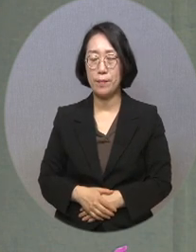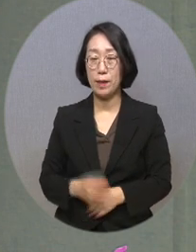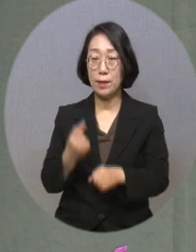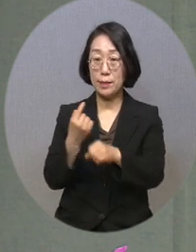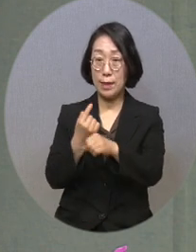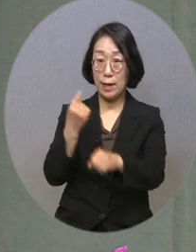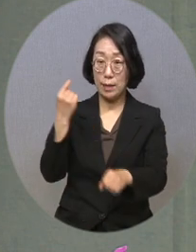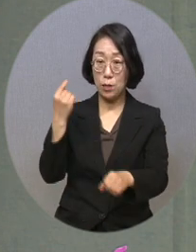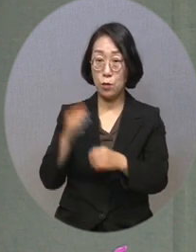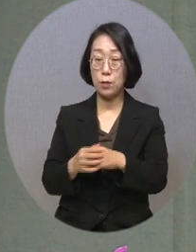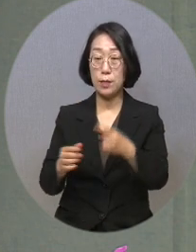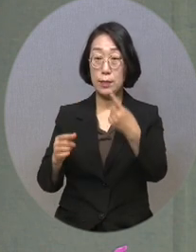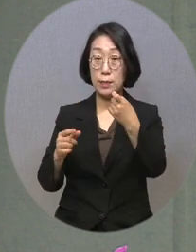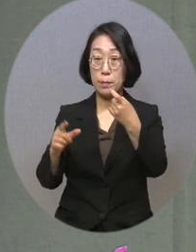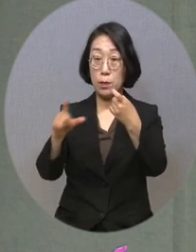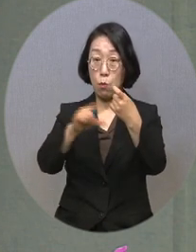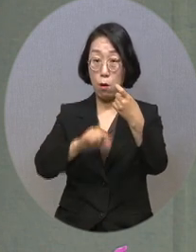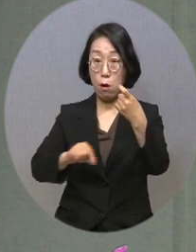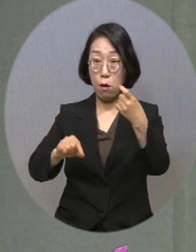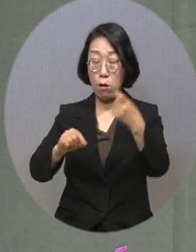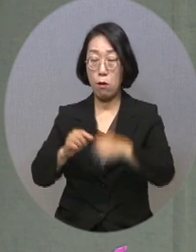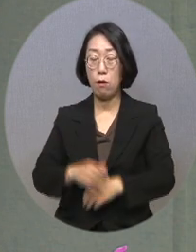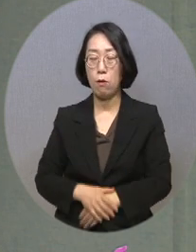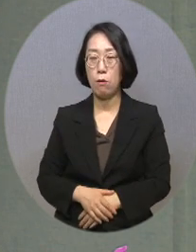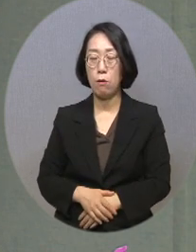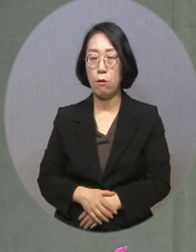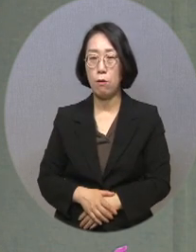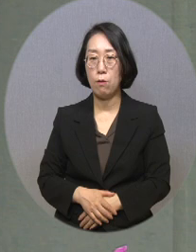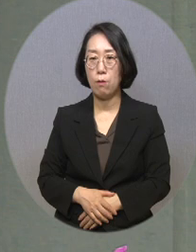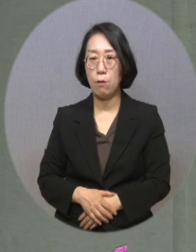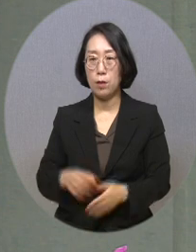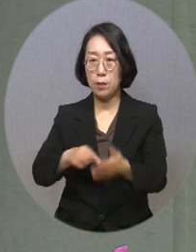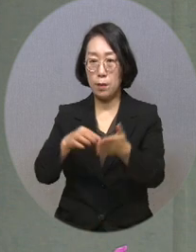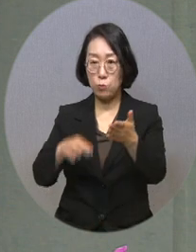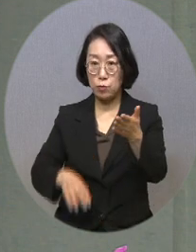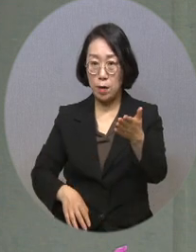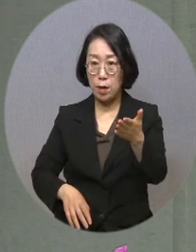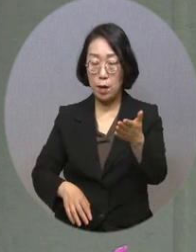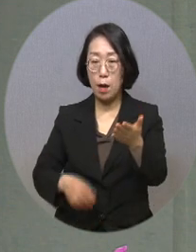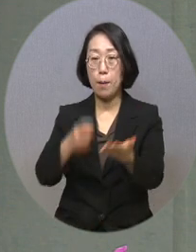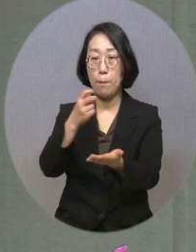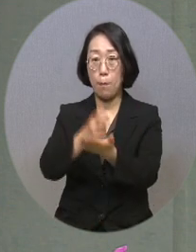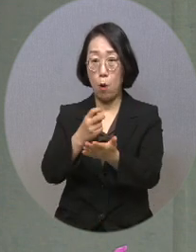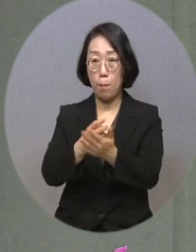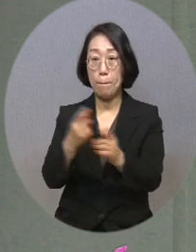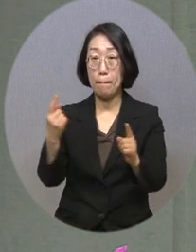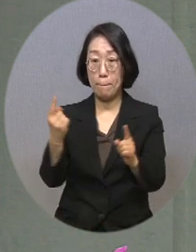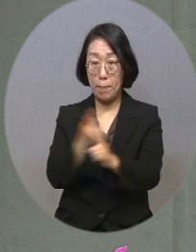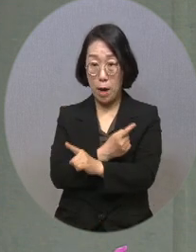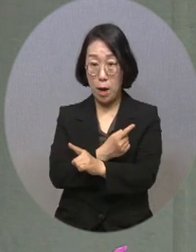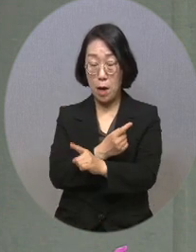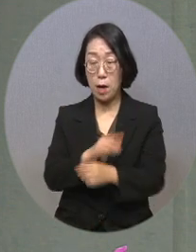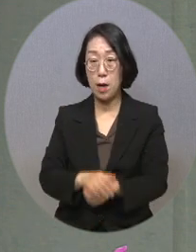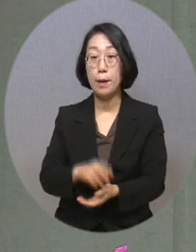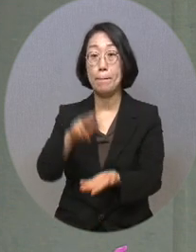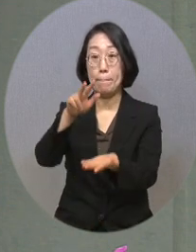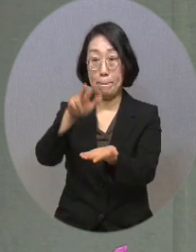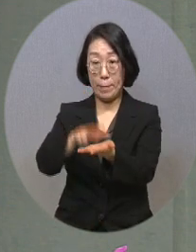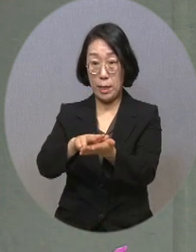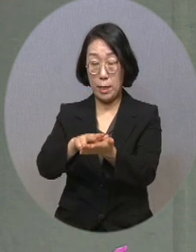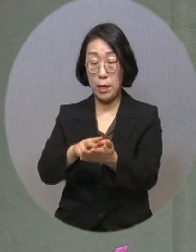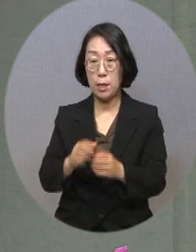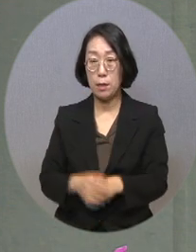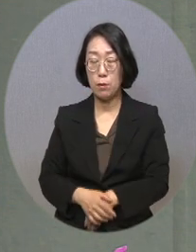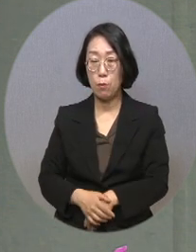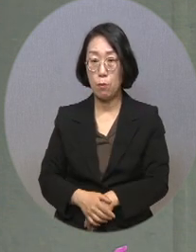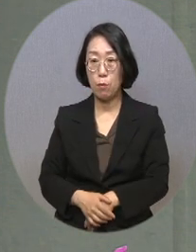작년 11월경인가요? 네. 예, 세무사법 개정안을 통과시켜서 네. 예,